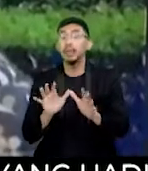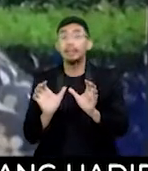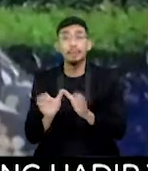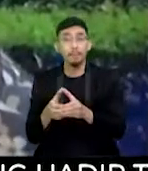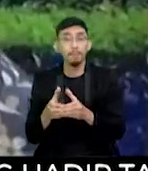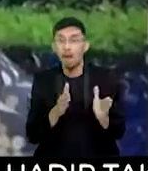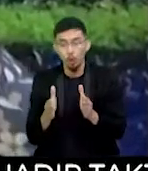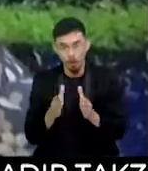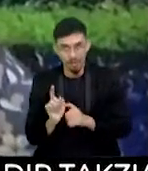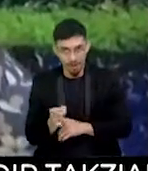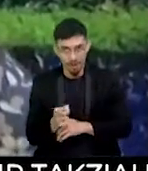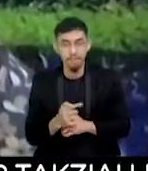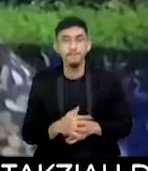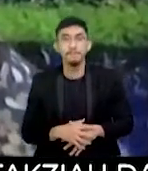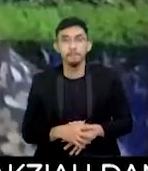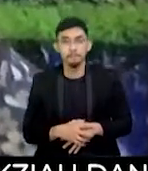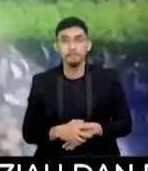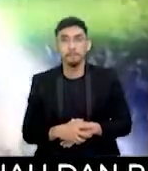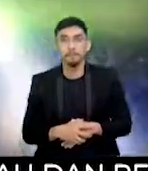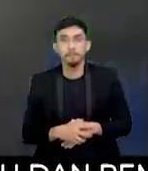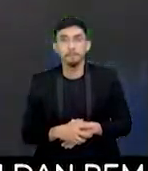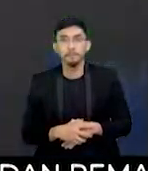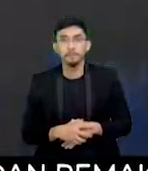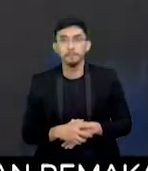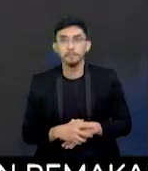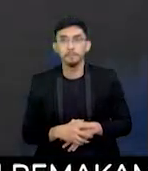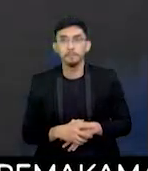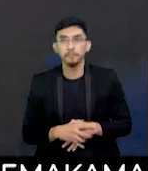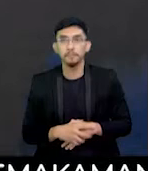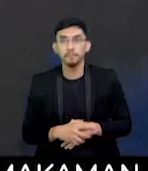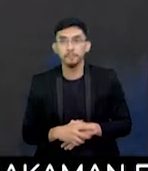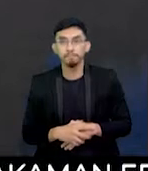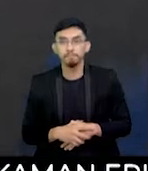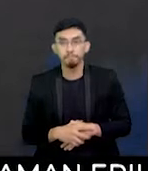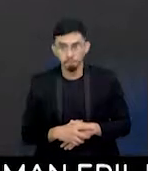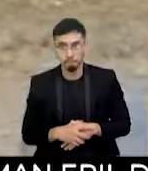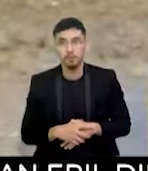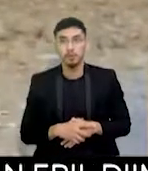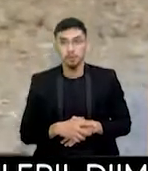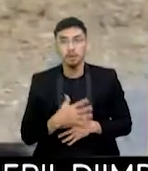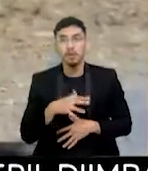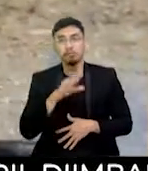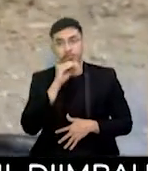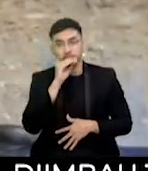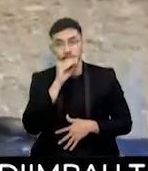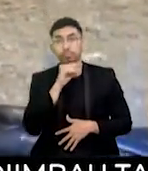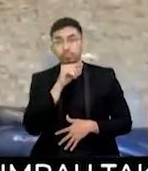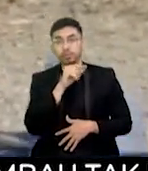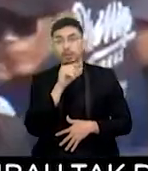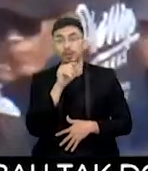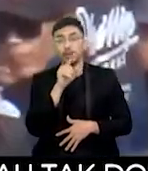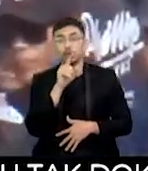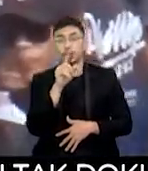di Pemprov Jabar untuk pengaturan. Menurut Jubir Pemprov Jabar, setelah disemayamkan satu malam, jenazah Eril